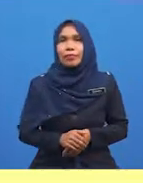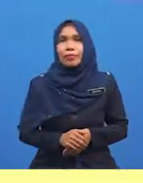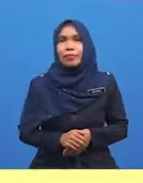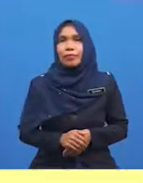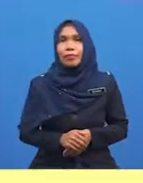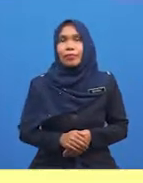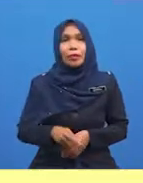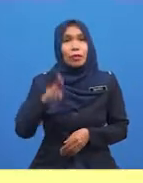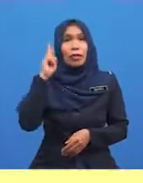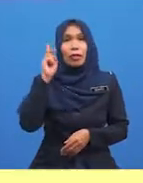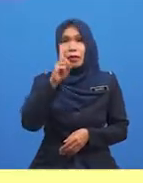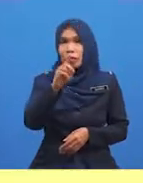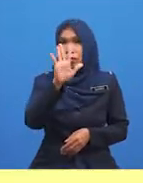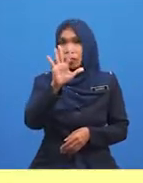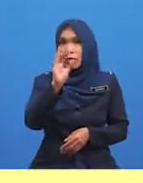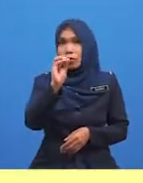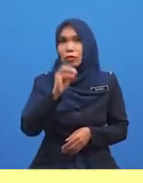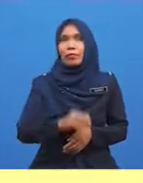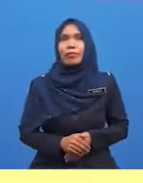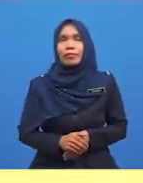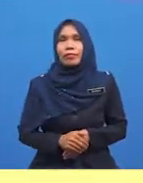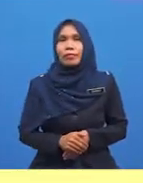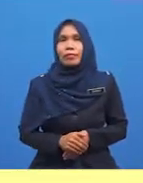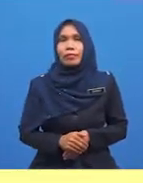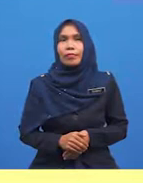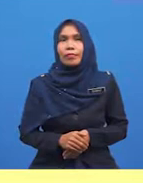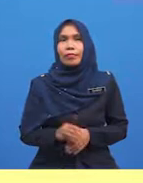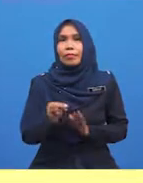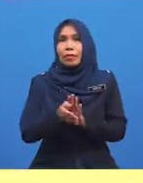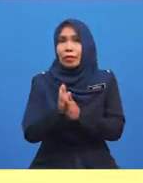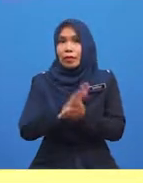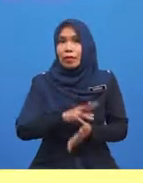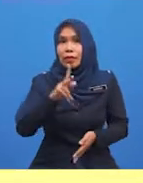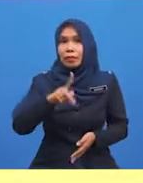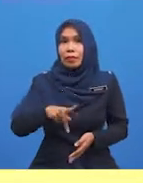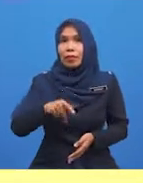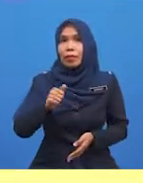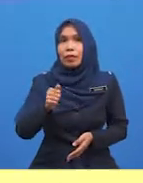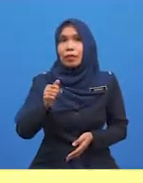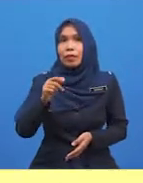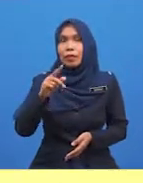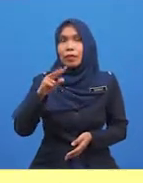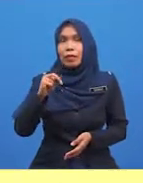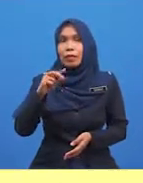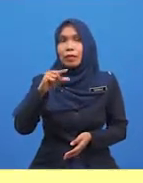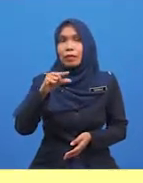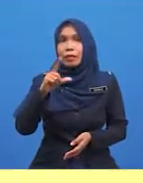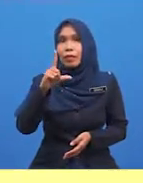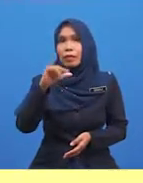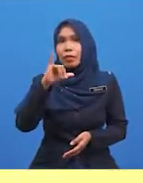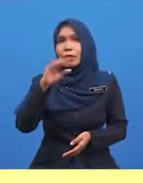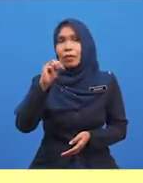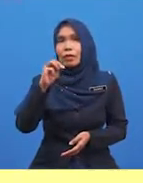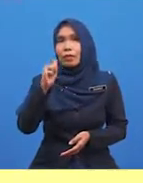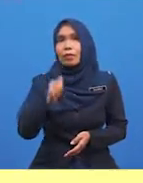Persekutuan. Menjadi Panglima Tertinggi Angkatan Tentera merupakan tugas dan